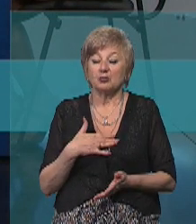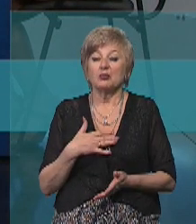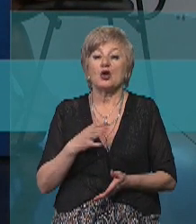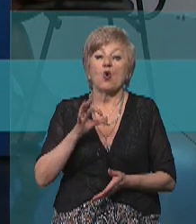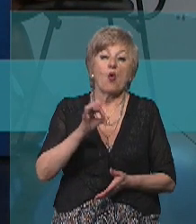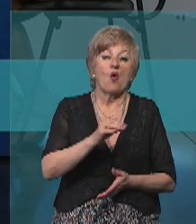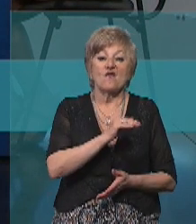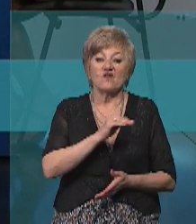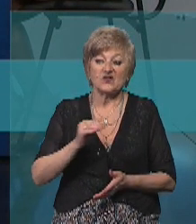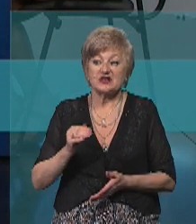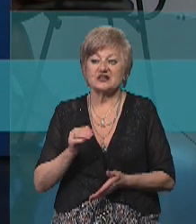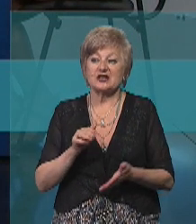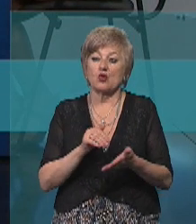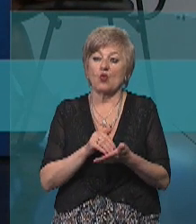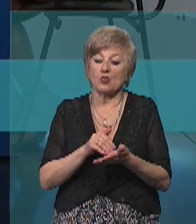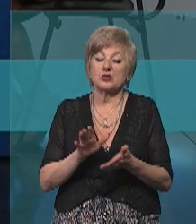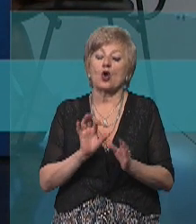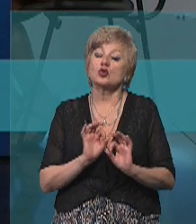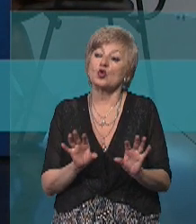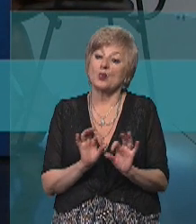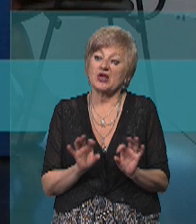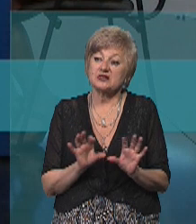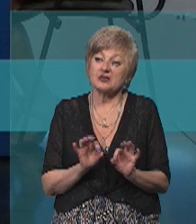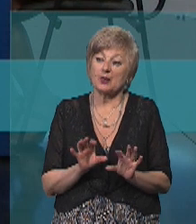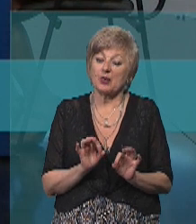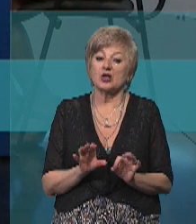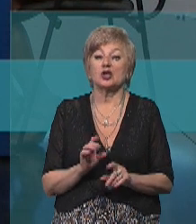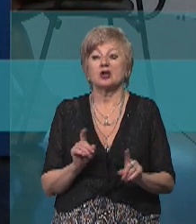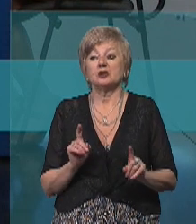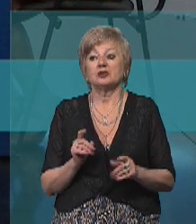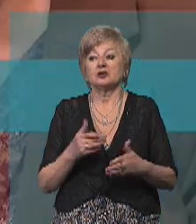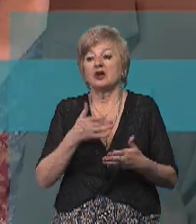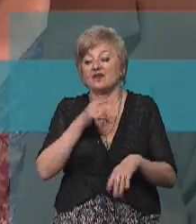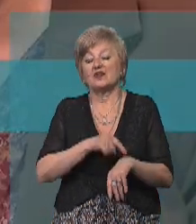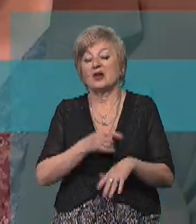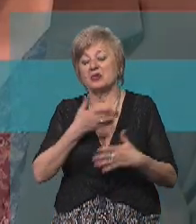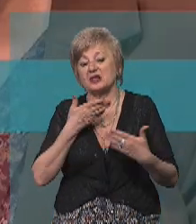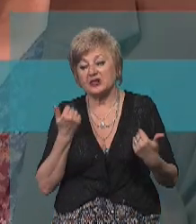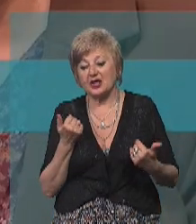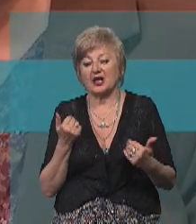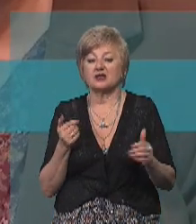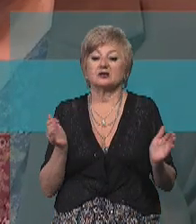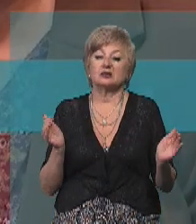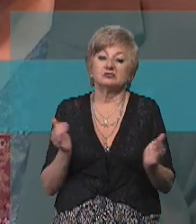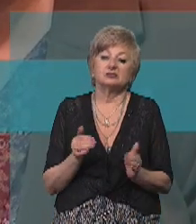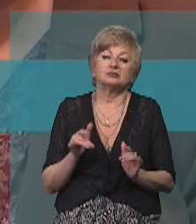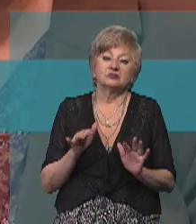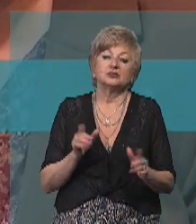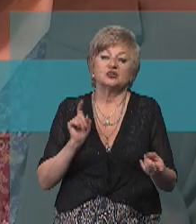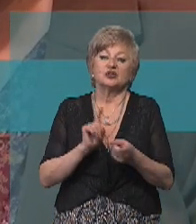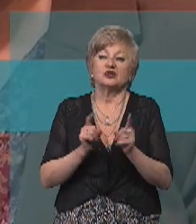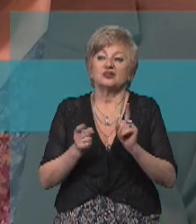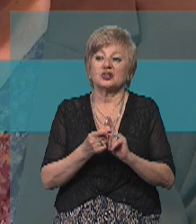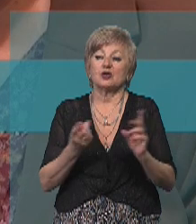офіційні відмови з поясненнями, офіційними поясненнями, немає часу, дуже коротка кампанія, нам краще зустрічатися